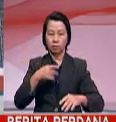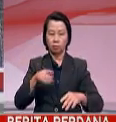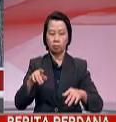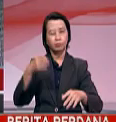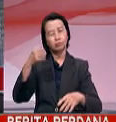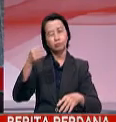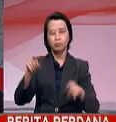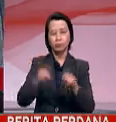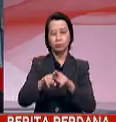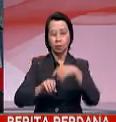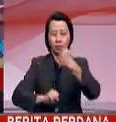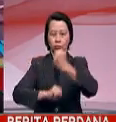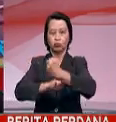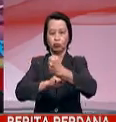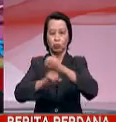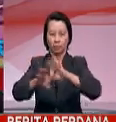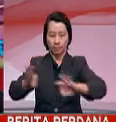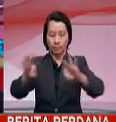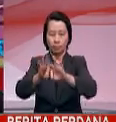sebagai satu tunjang utamalah.